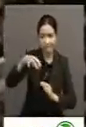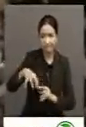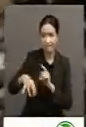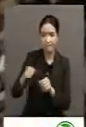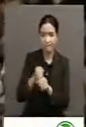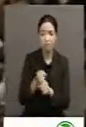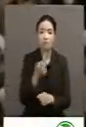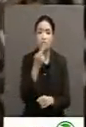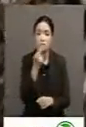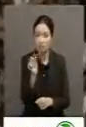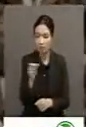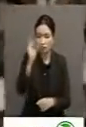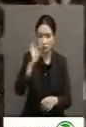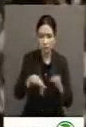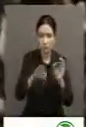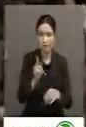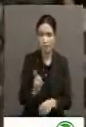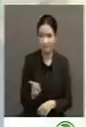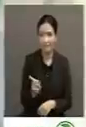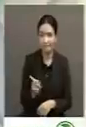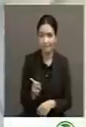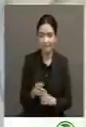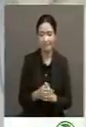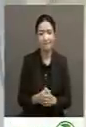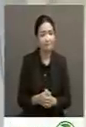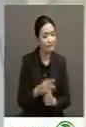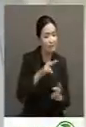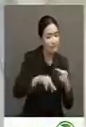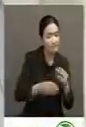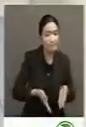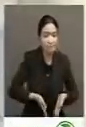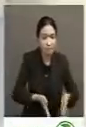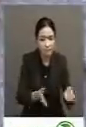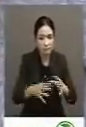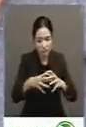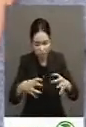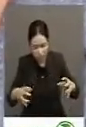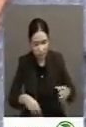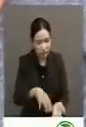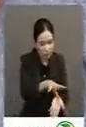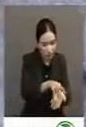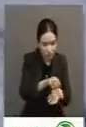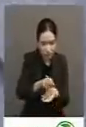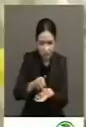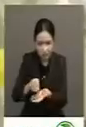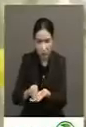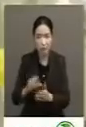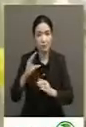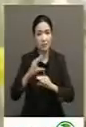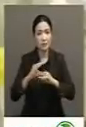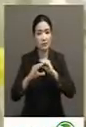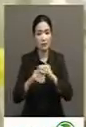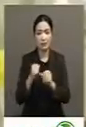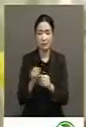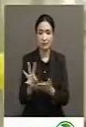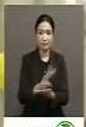บอกว่าจะนำก้นบุหรี่จำนวนมากเลยค่ะที่ไปไล่เก็บตามท้องถนุนรวมไปถึงท่อน้ำต่างๆในบราซิลเกิดโครงการนี้ขึ้นมา